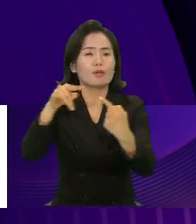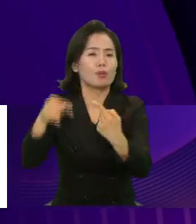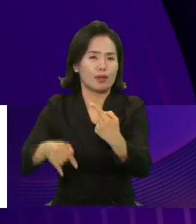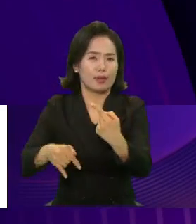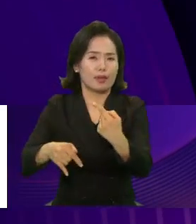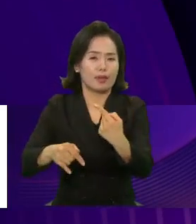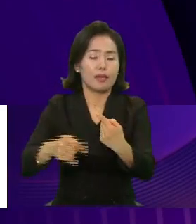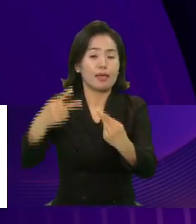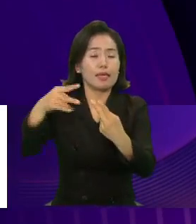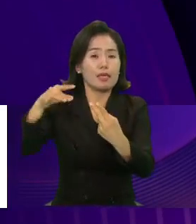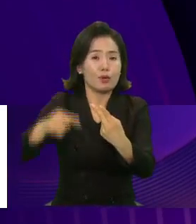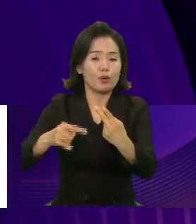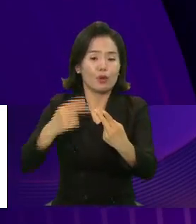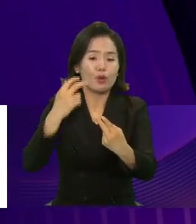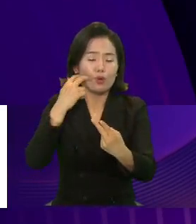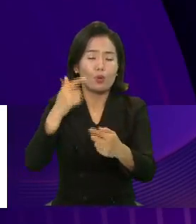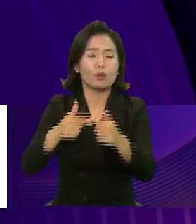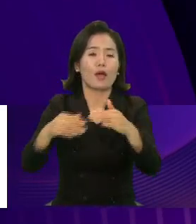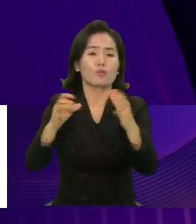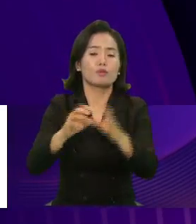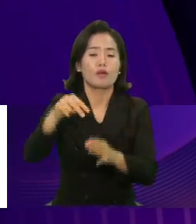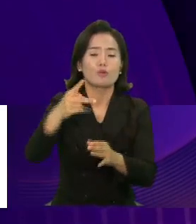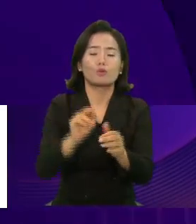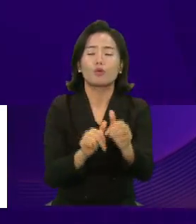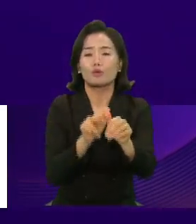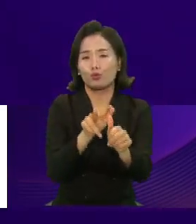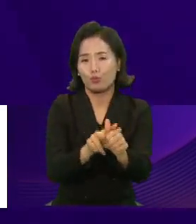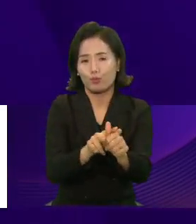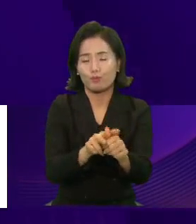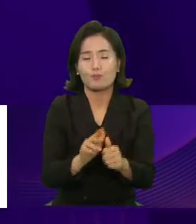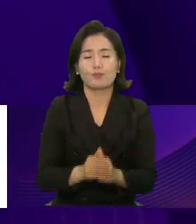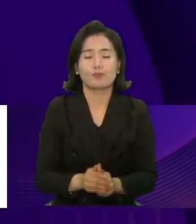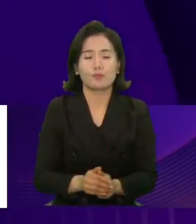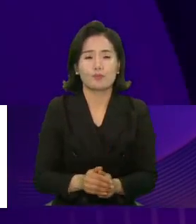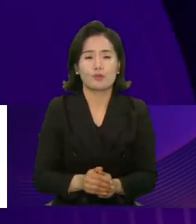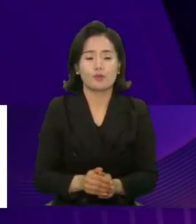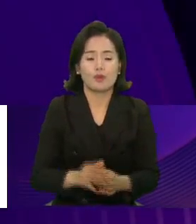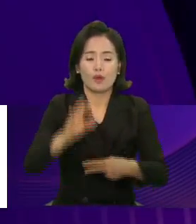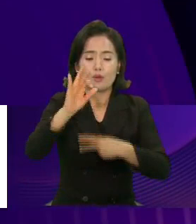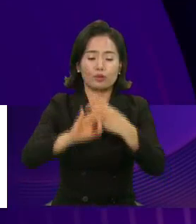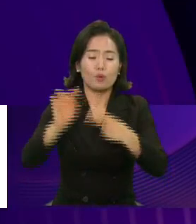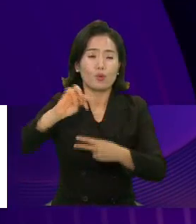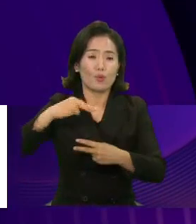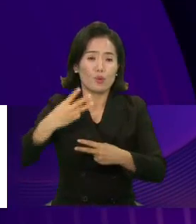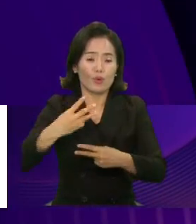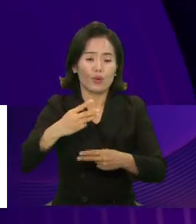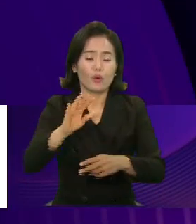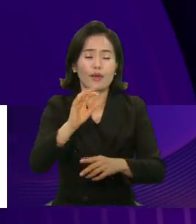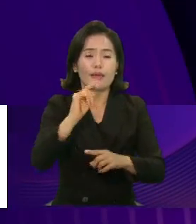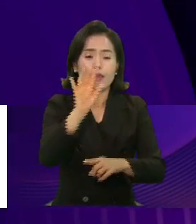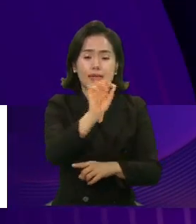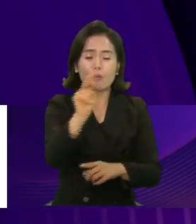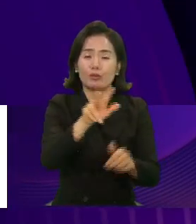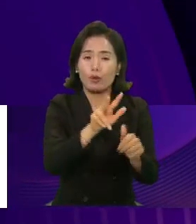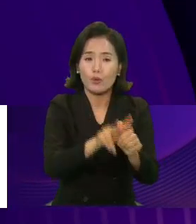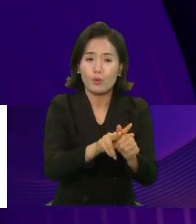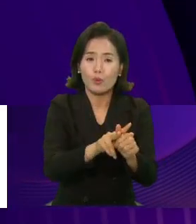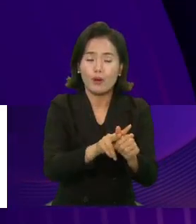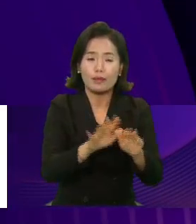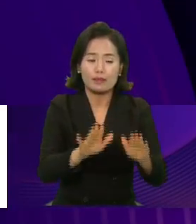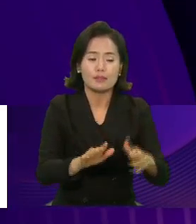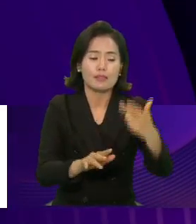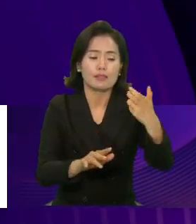있습니다. 2위는 소나무당 송영길 후보입니다. 이어서 서구 을입니다. 더불어민주당 양분환 후보가 개표